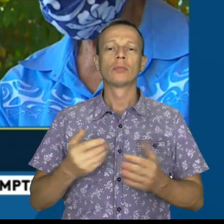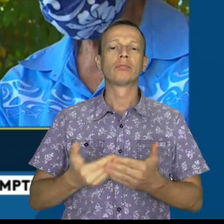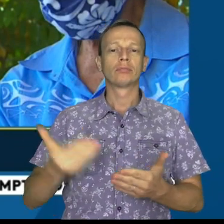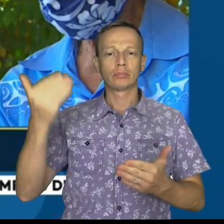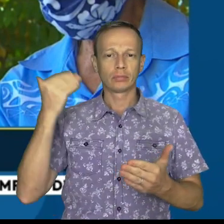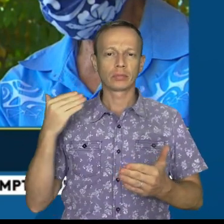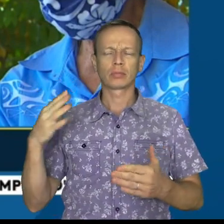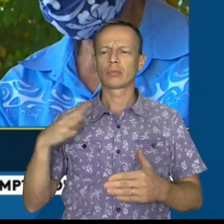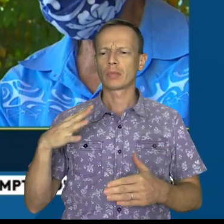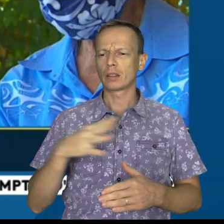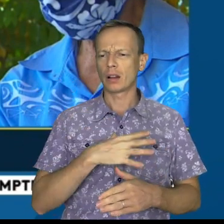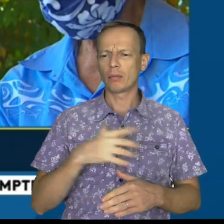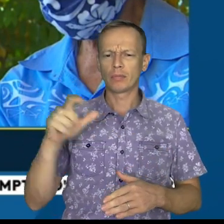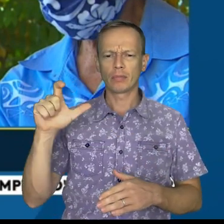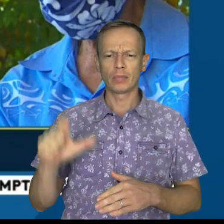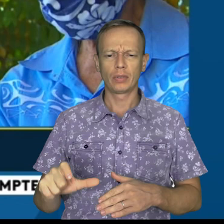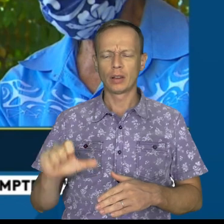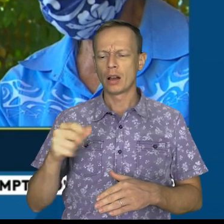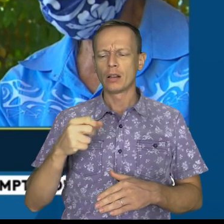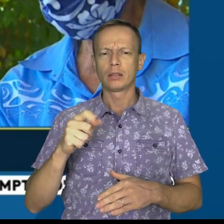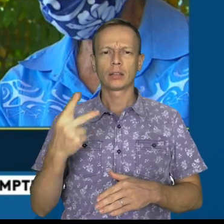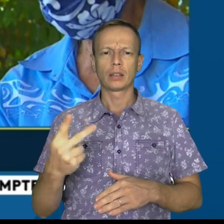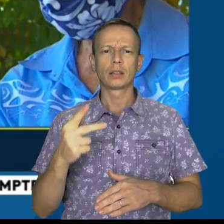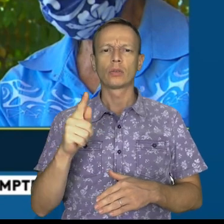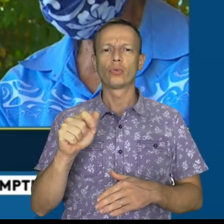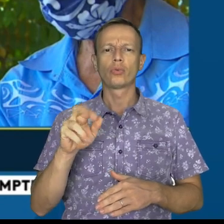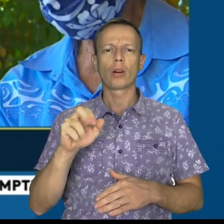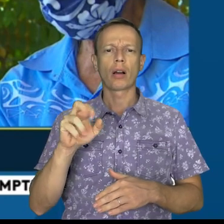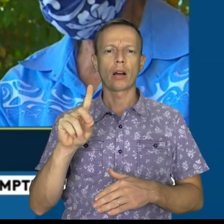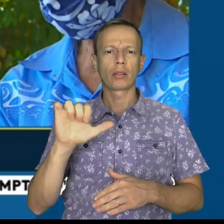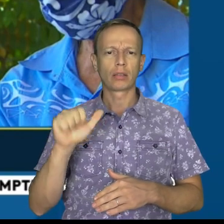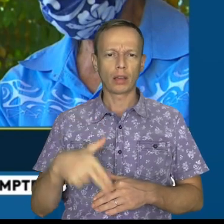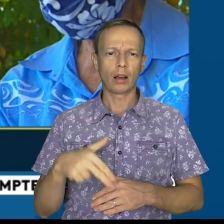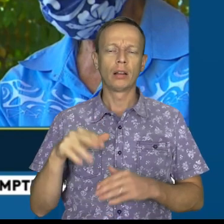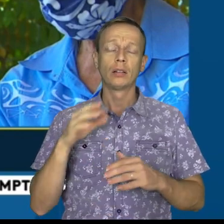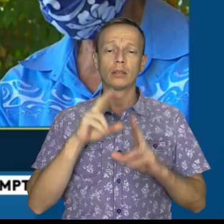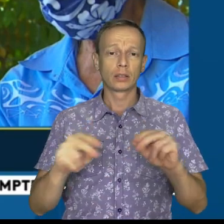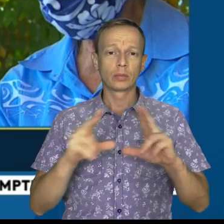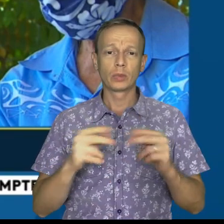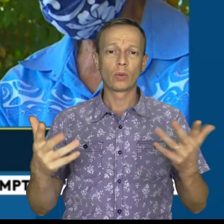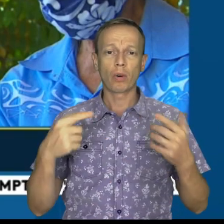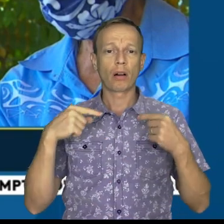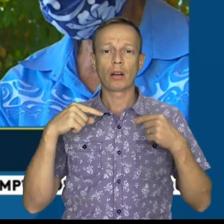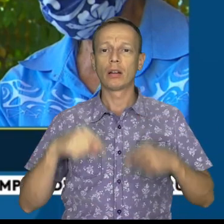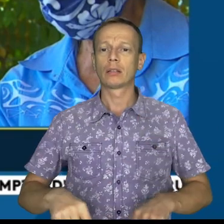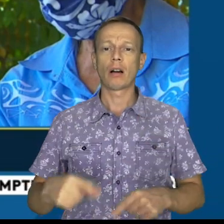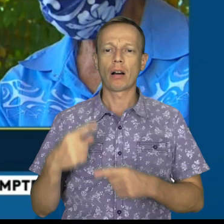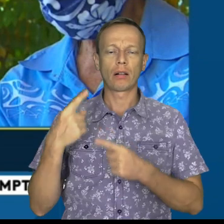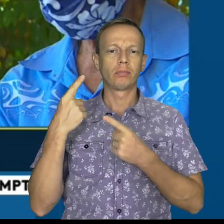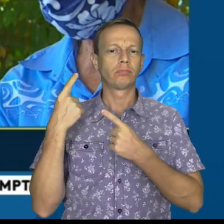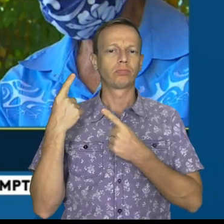depuis la déclaration de Madame Annick Girardin, l'État ne se laissera pas